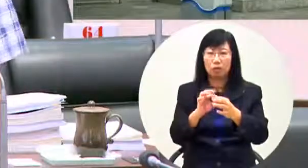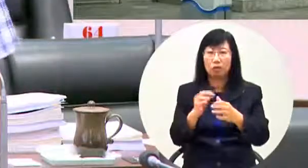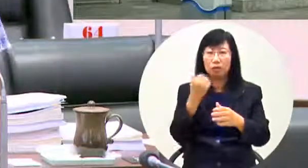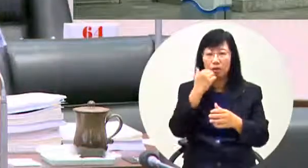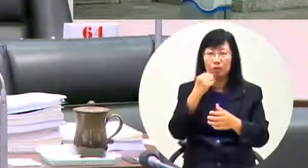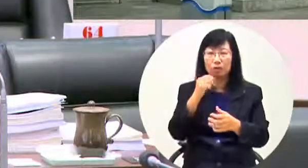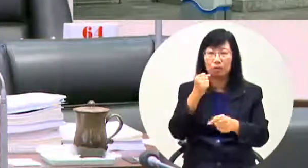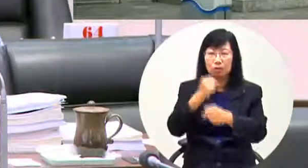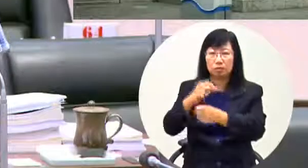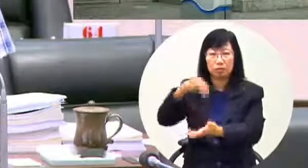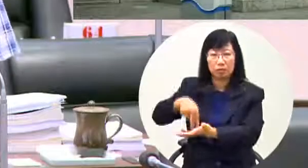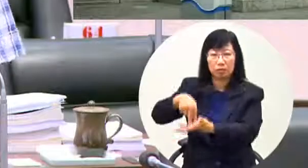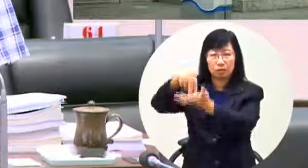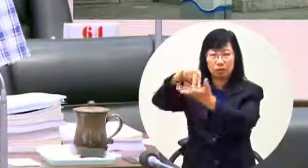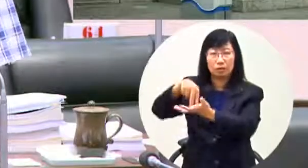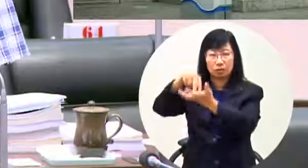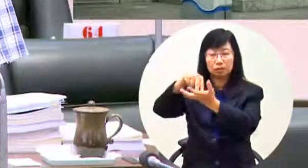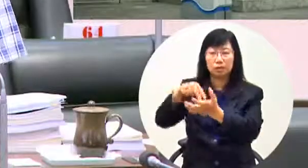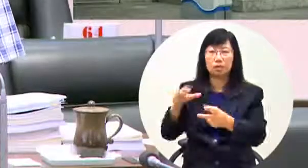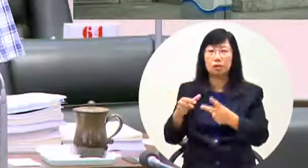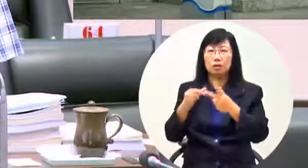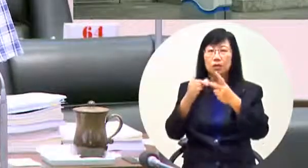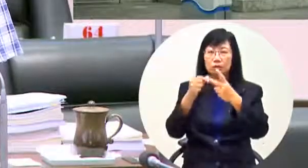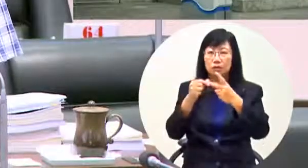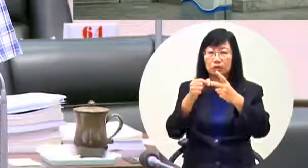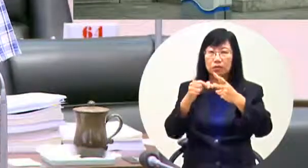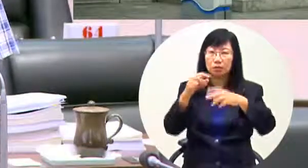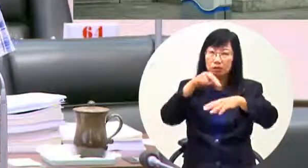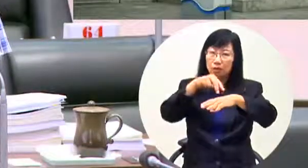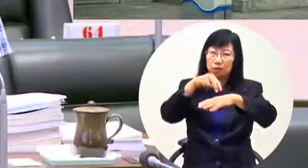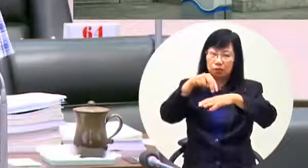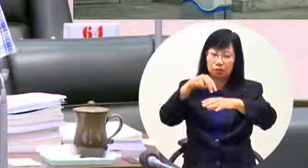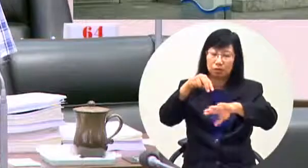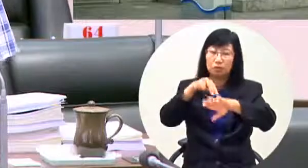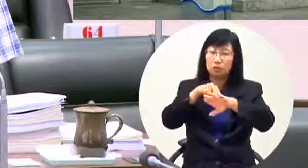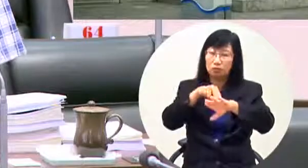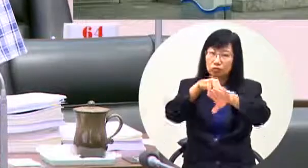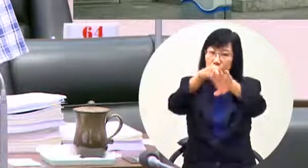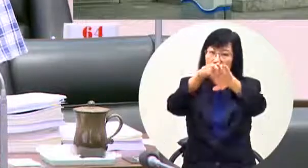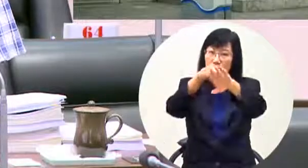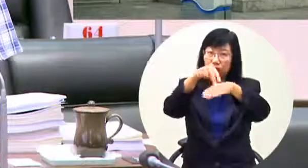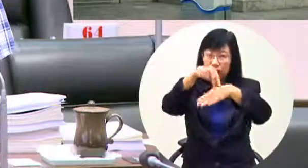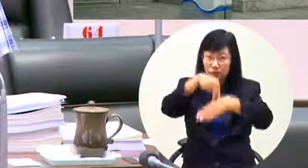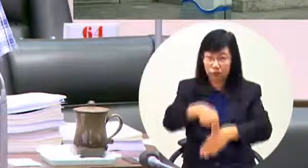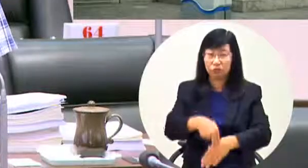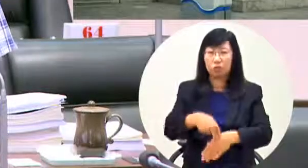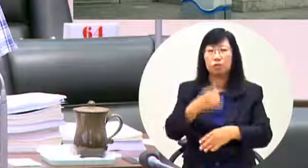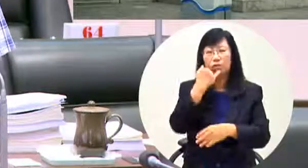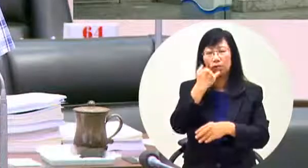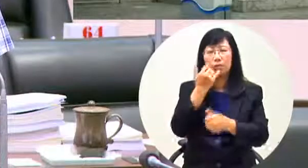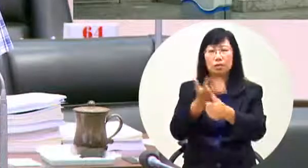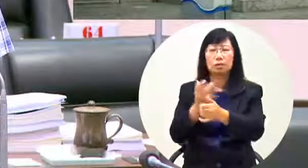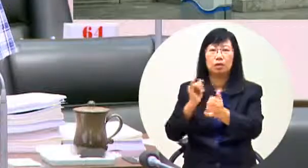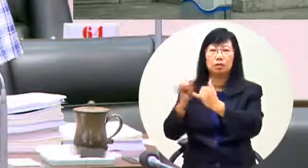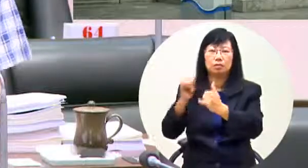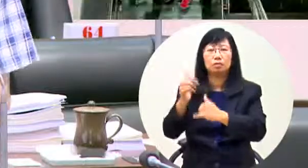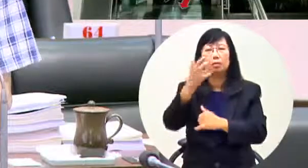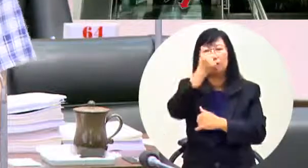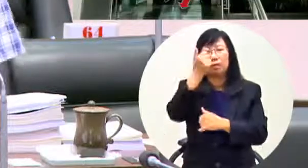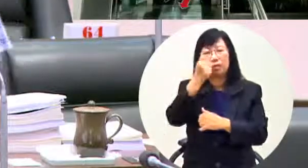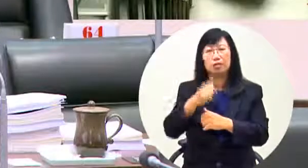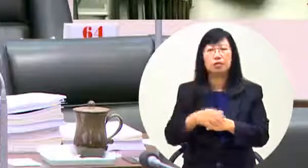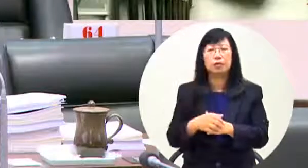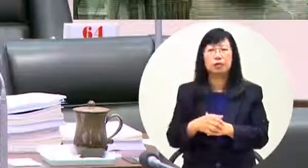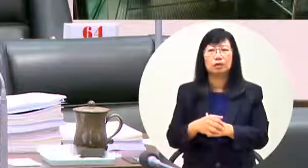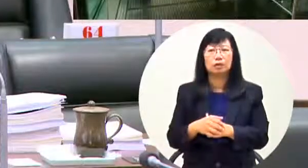够给百姓方便的一个搭乘空间，搭乘的设施，大家这样不太爱坐，不